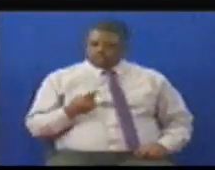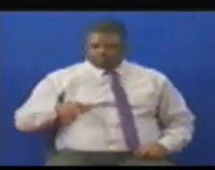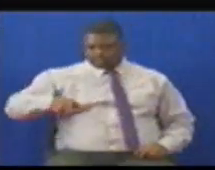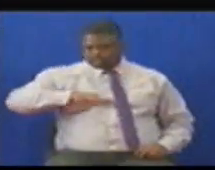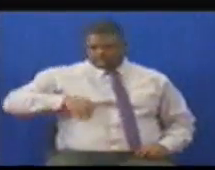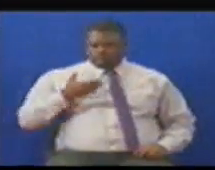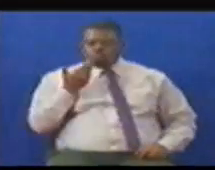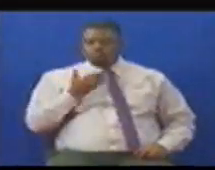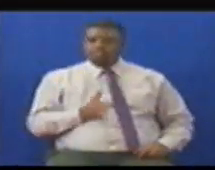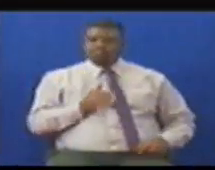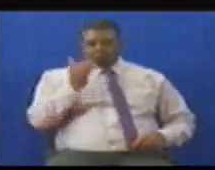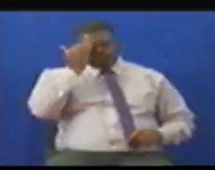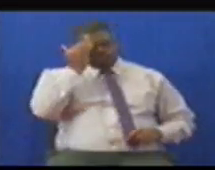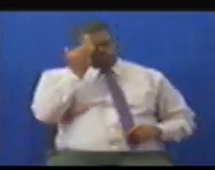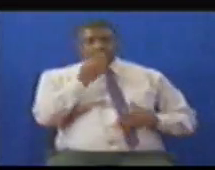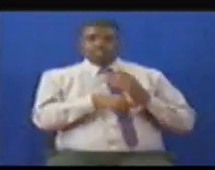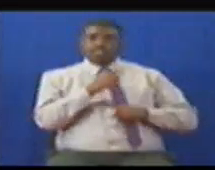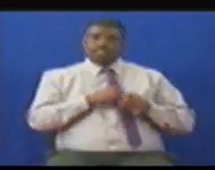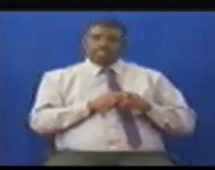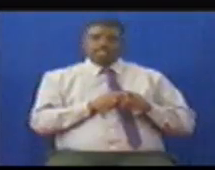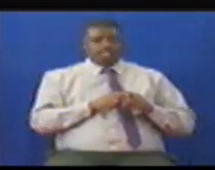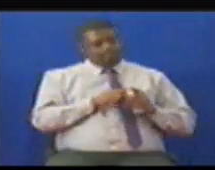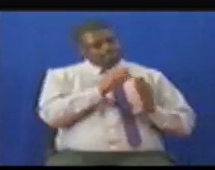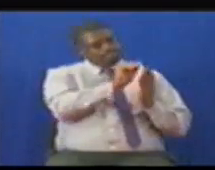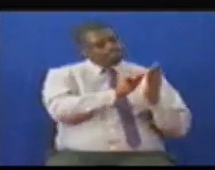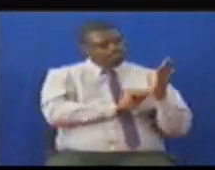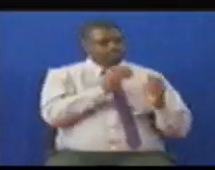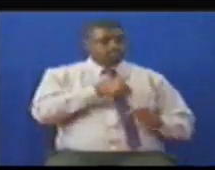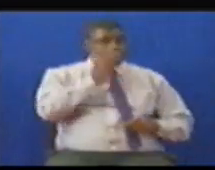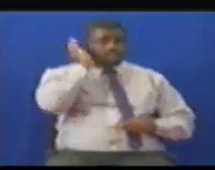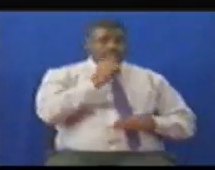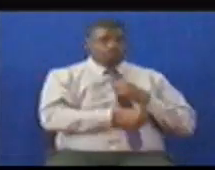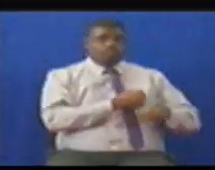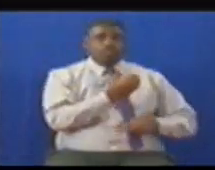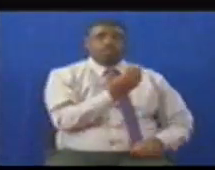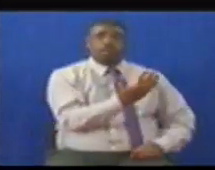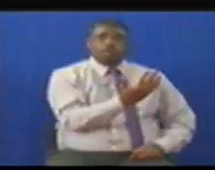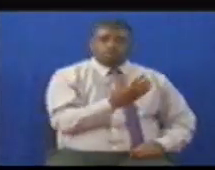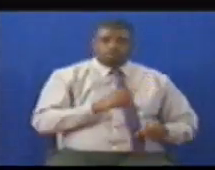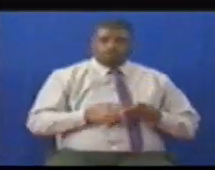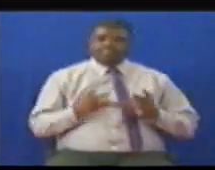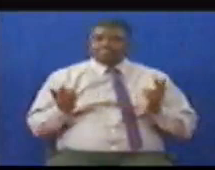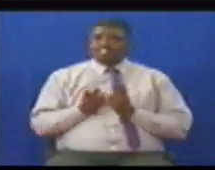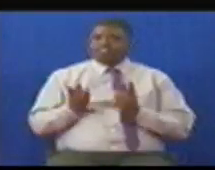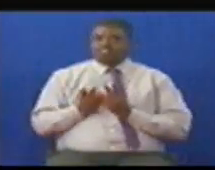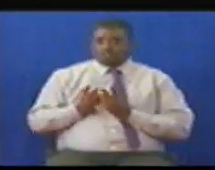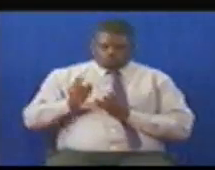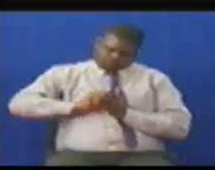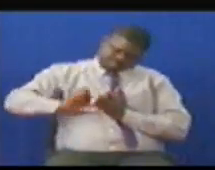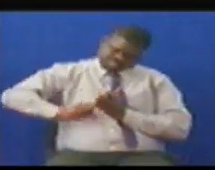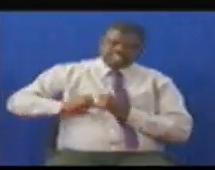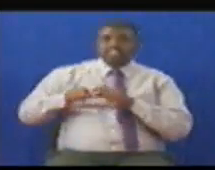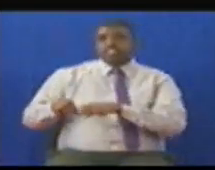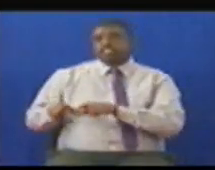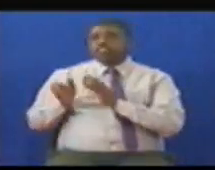katika kama ilivyoainishwa na serikali ya awamu ya tano. Aidha, ofisi hii pamoja na mafungu yake